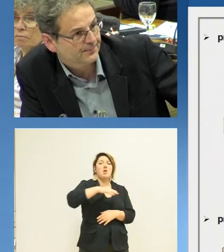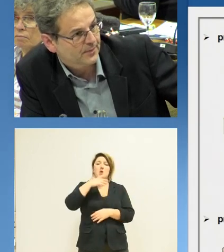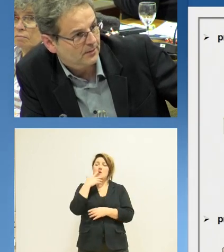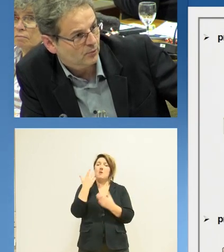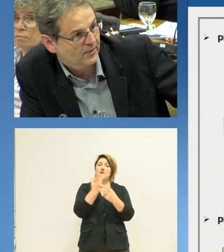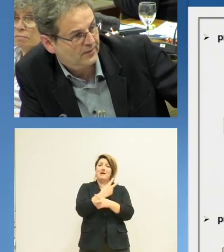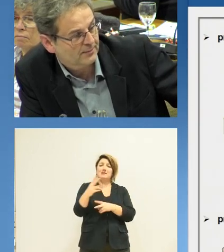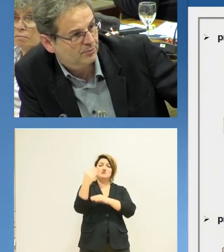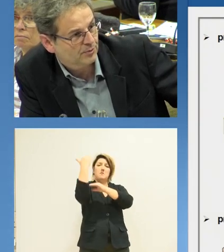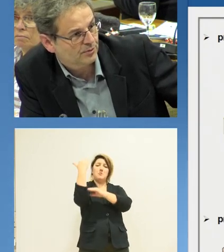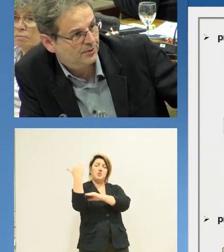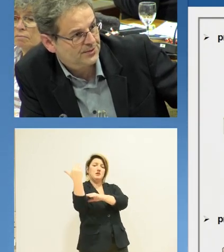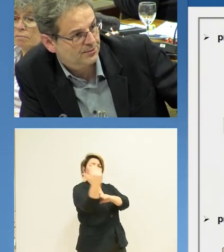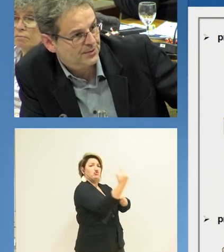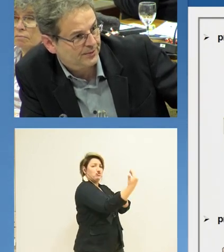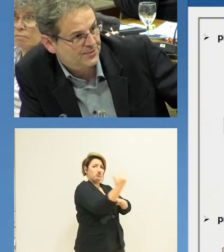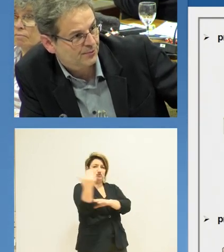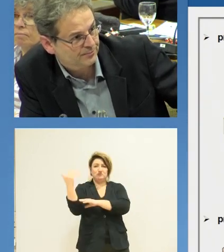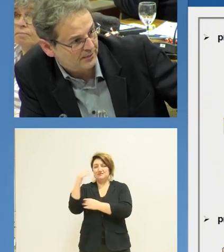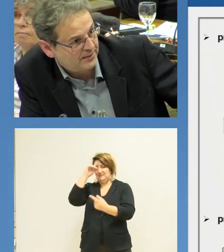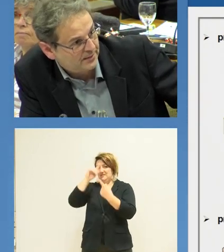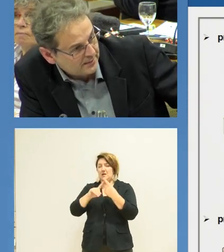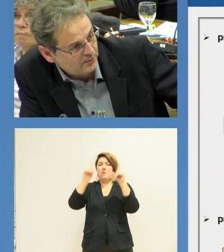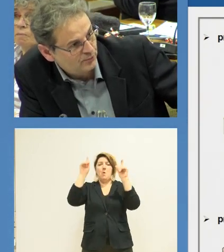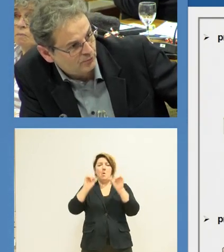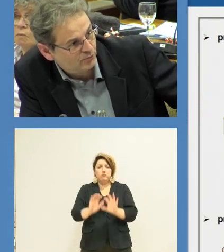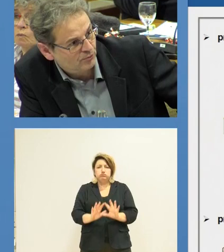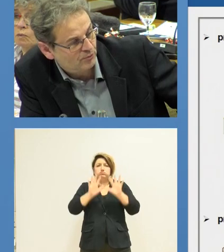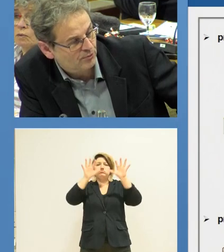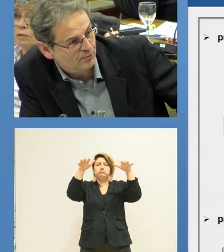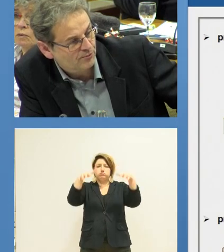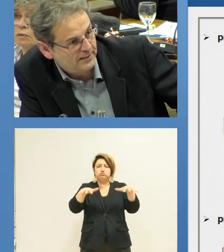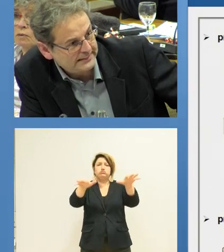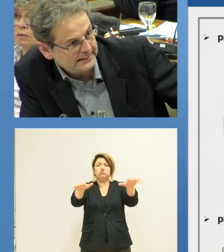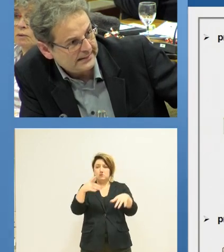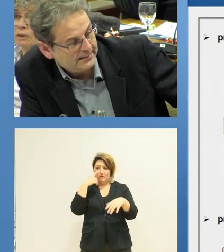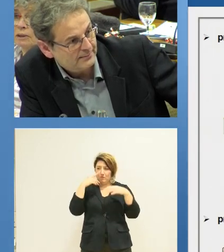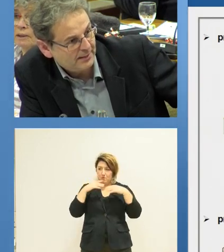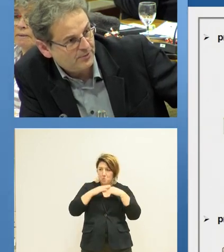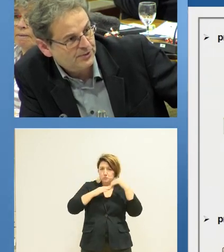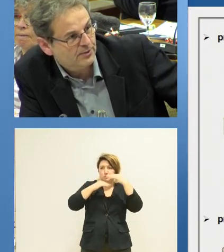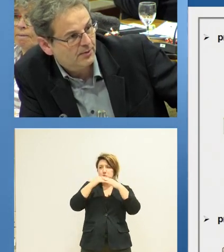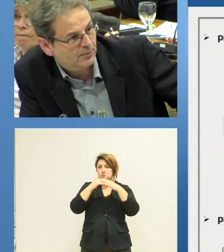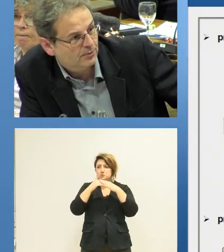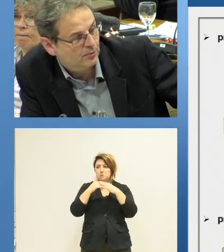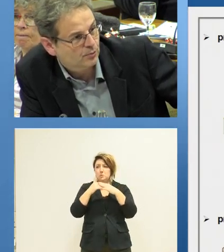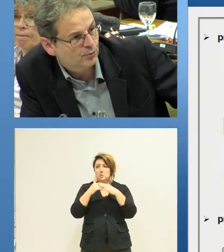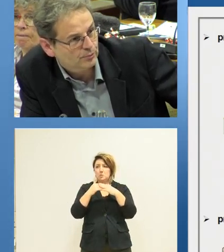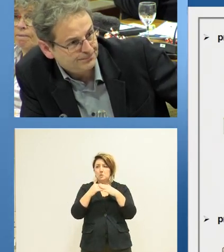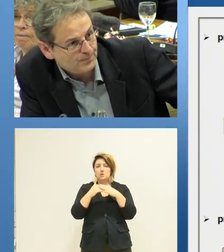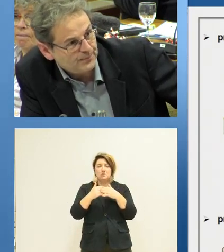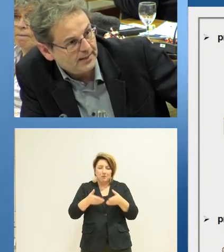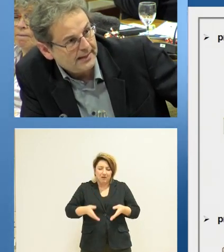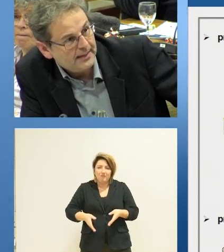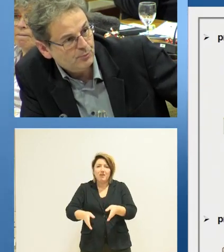risques donc ça c'était pour le risque d'inondations avec des constructions dont qu'on le voie perpendiculaire au cours